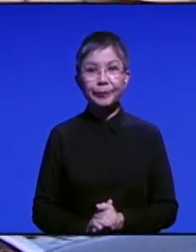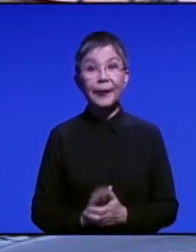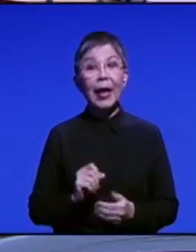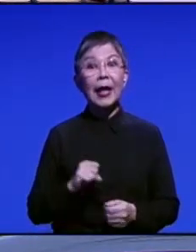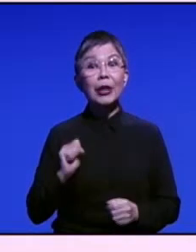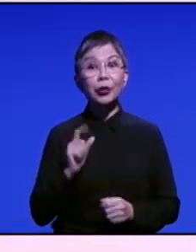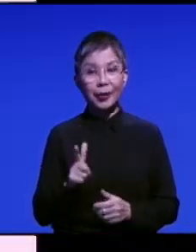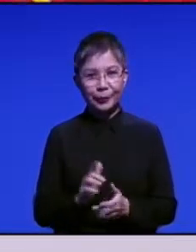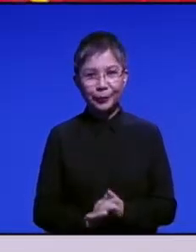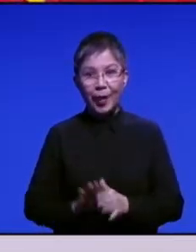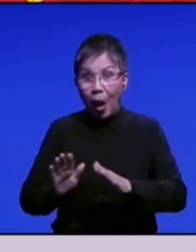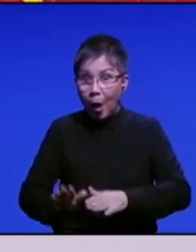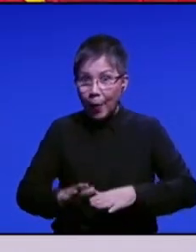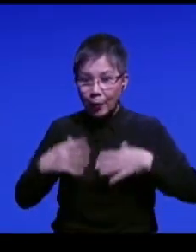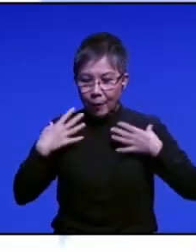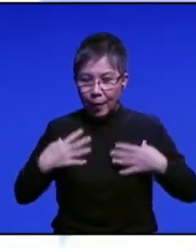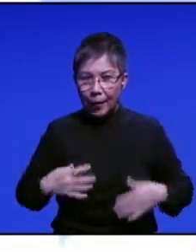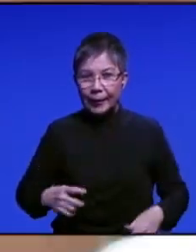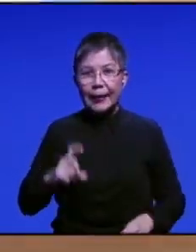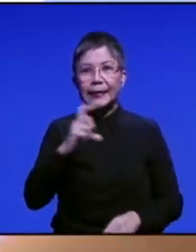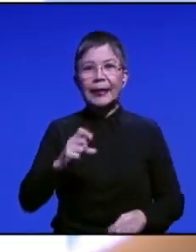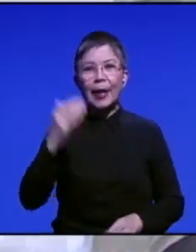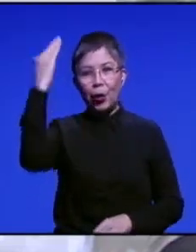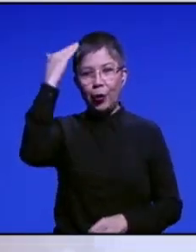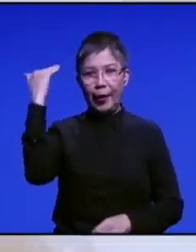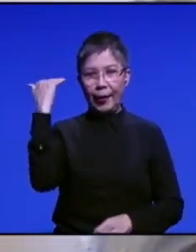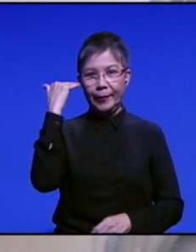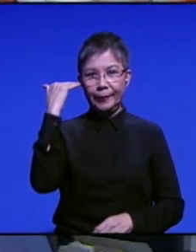Berikutnya, saya akan melakukan perawatan tubuh ala Korea.